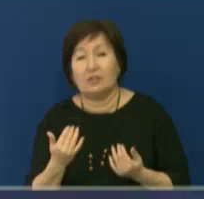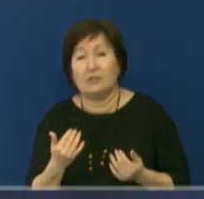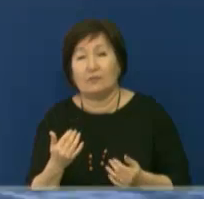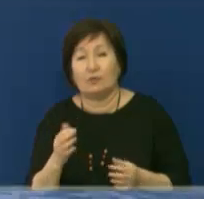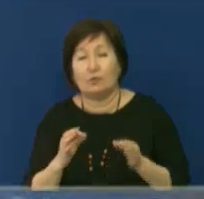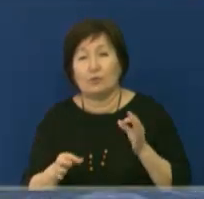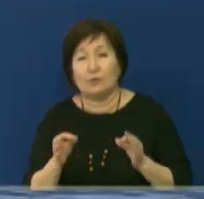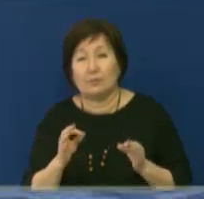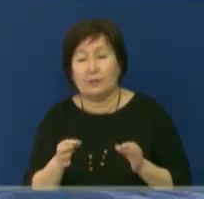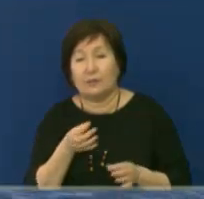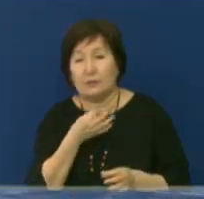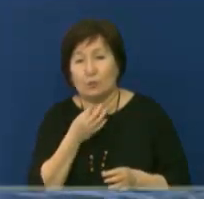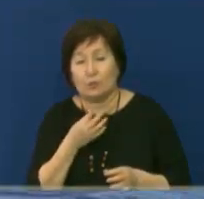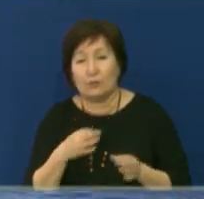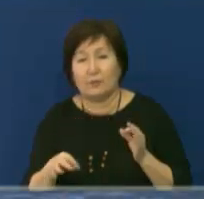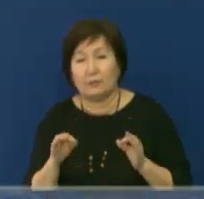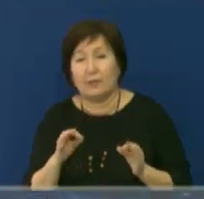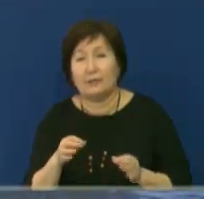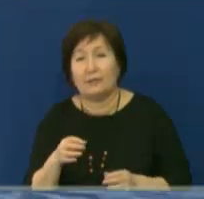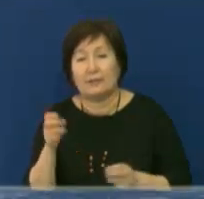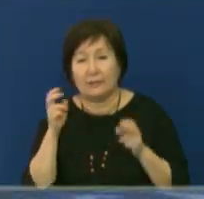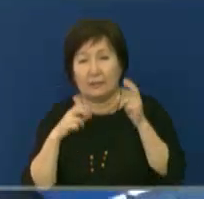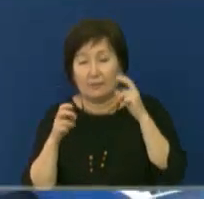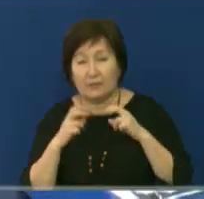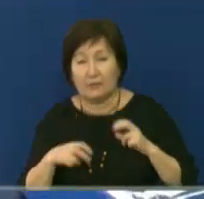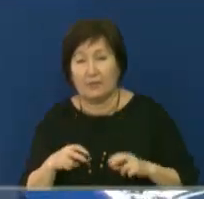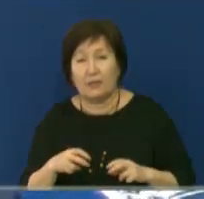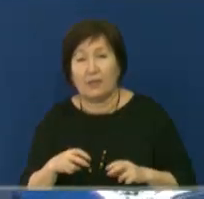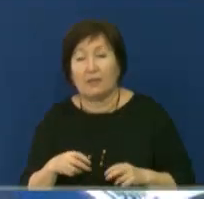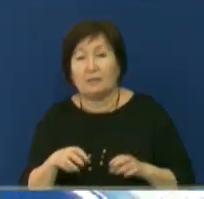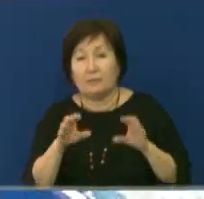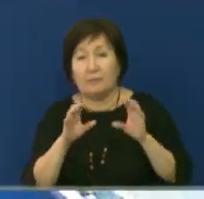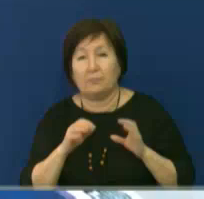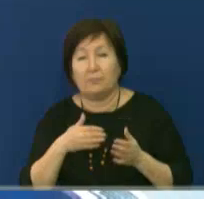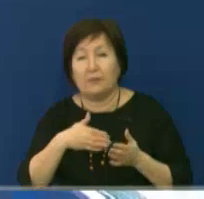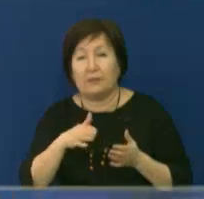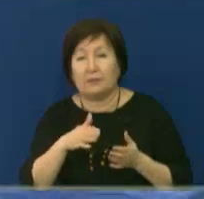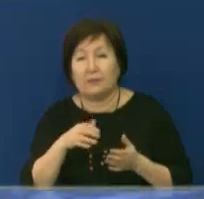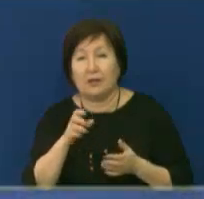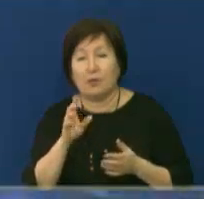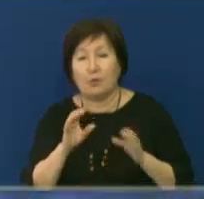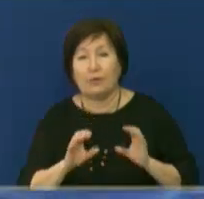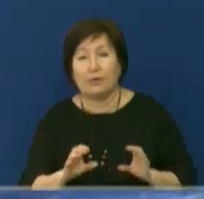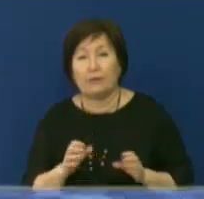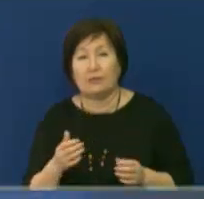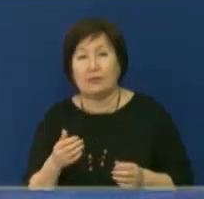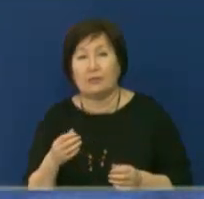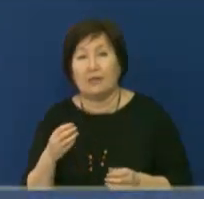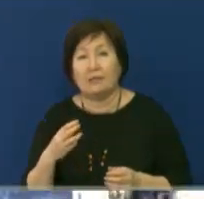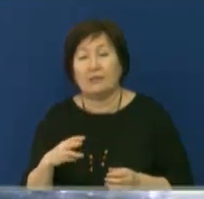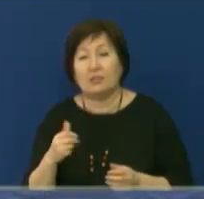Қазанда Зайсан көлінің тыйым салынған аймақ учаскелерінің бірінде заңсыз балық аулаған Көкпекті ауданының 38 жастағы тұрғыны